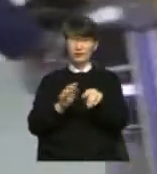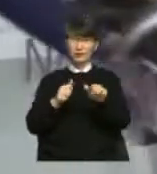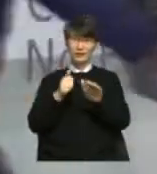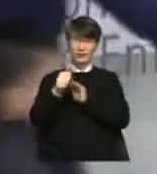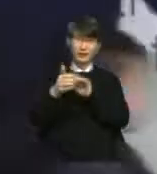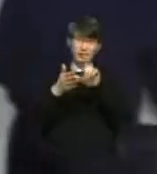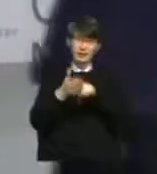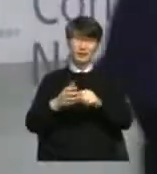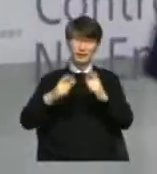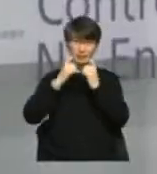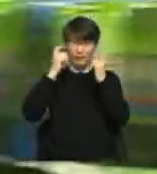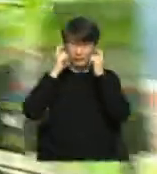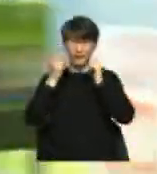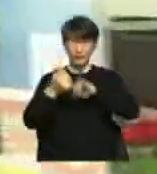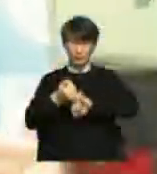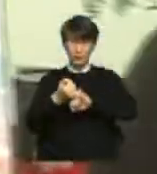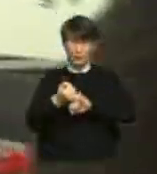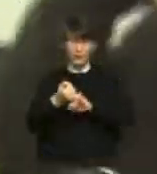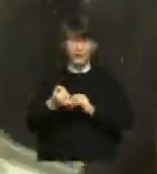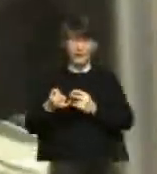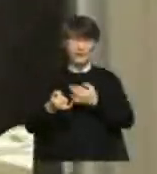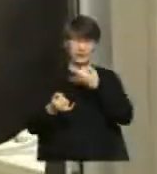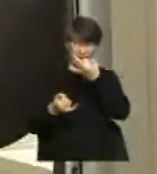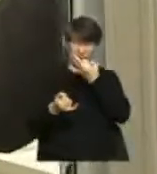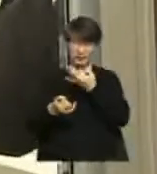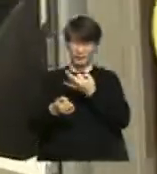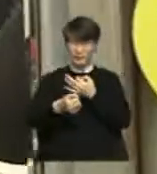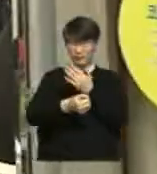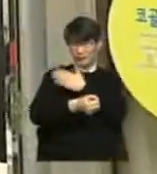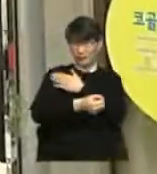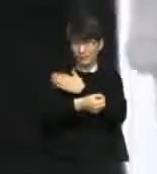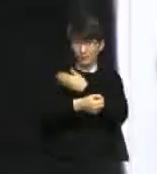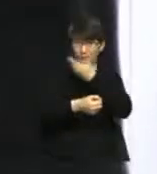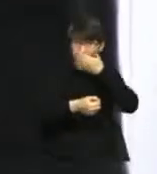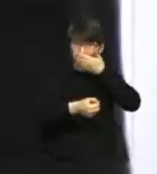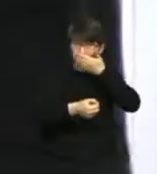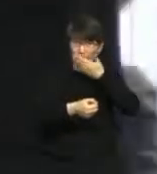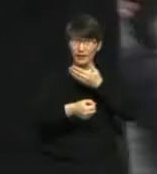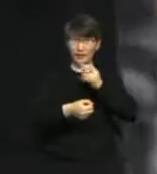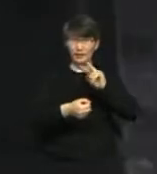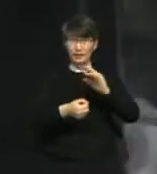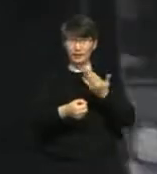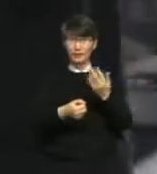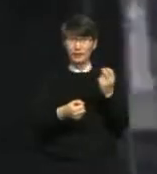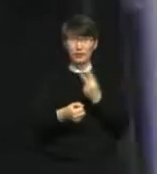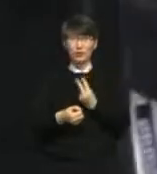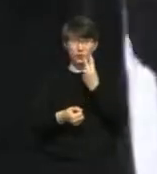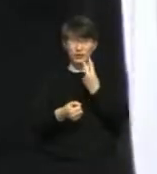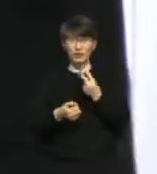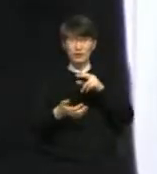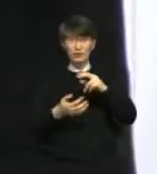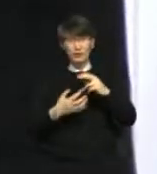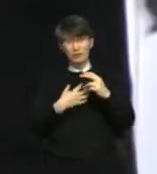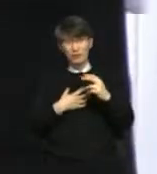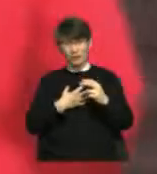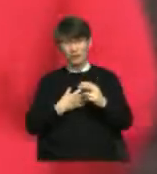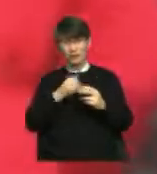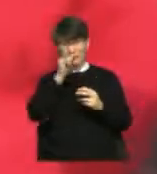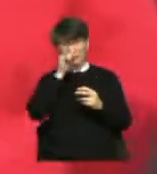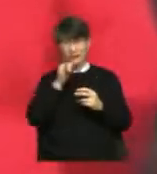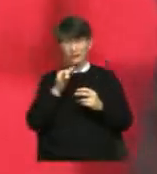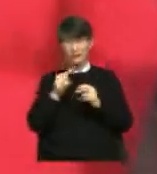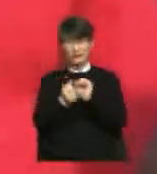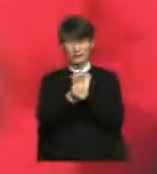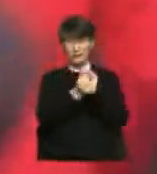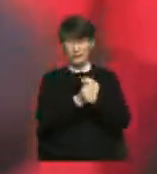반드시 마스크를 착용하고 기침은 타인을 위해 옷소매로 가려야 합니다. 호흡기 증상이 있는 사람과 만나거나 감염